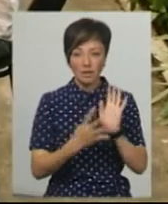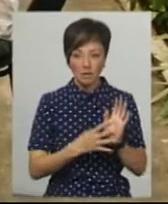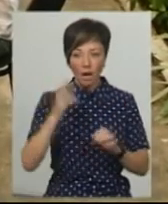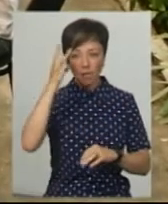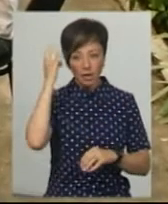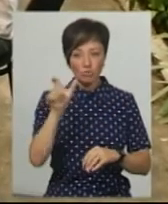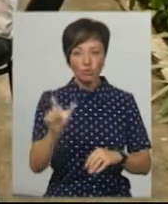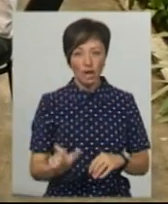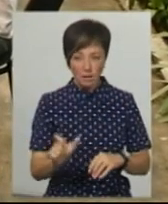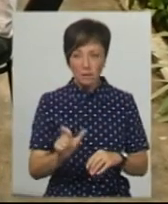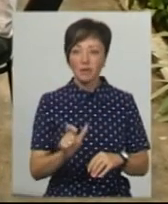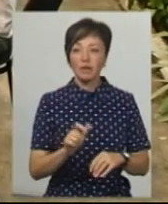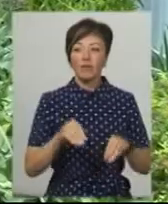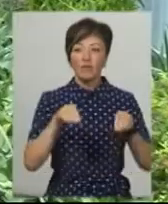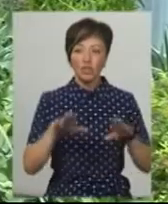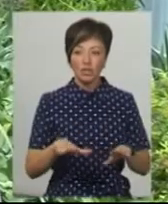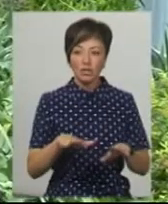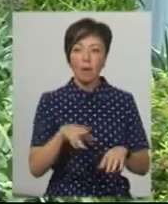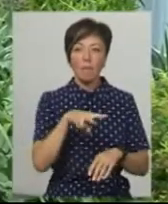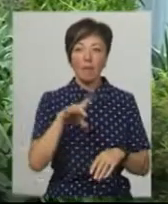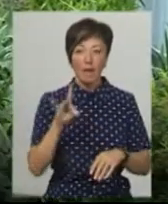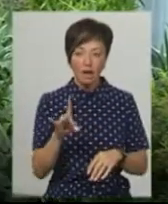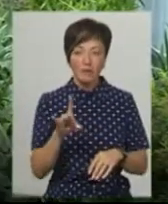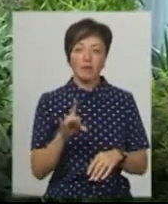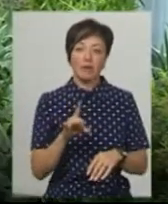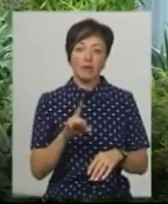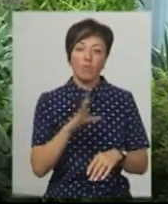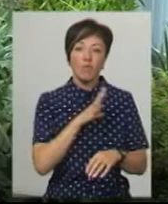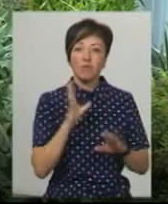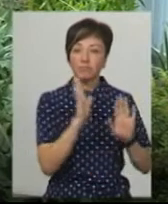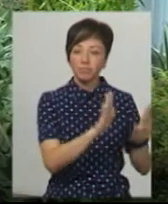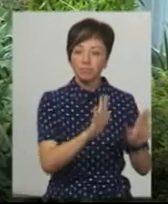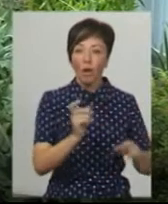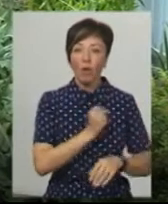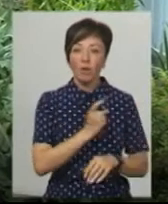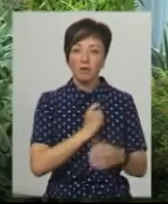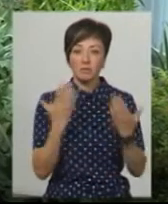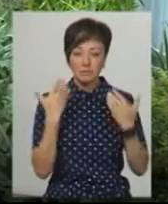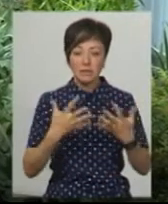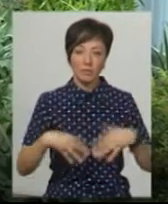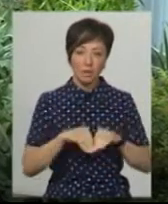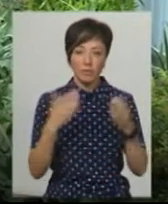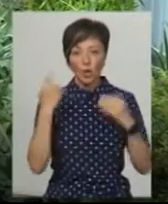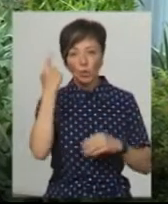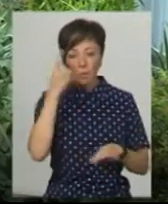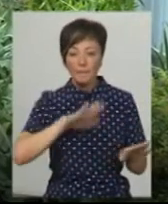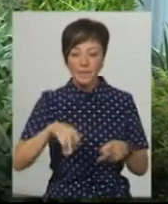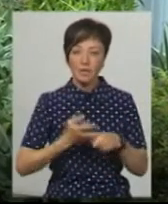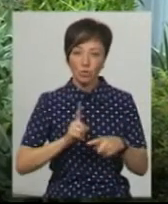пройти ПЛР-тест після відпочинку на морі. Був на відпочинку в Одесі, відпочивали з сім'єю і, думаю, після